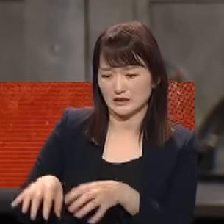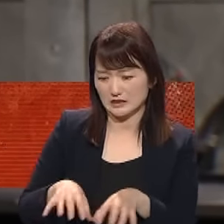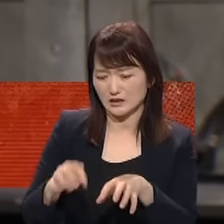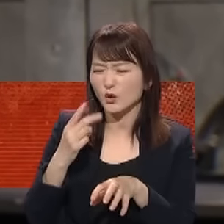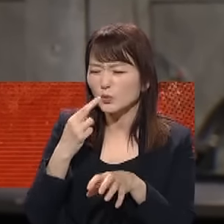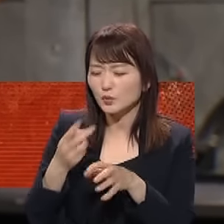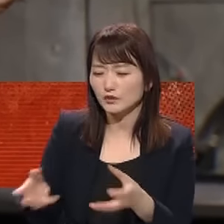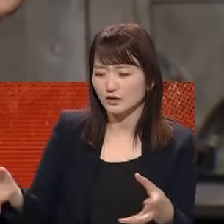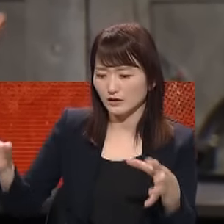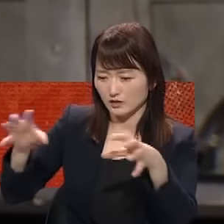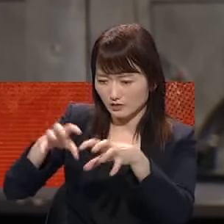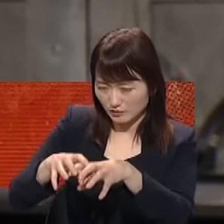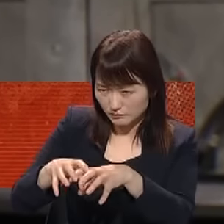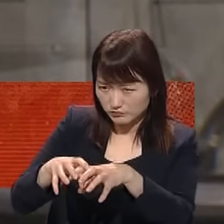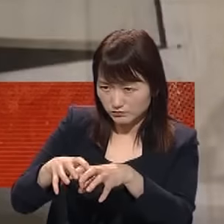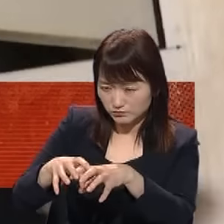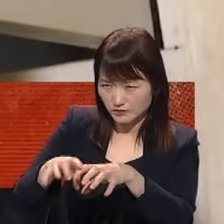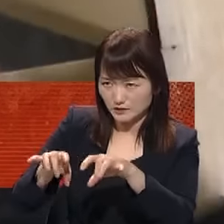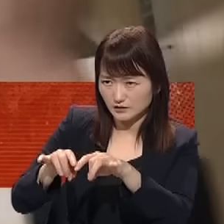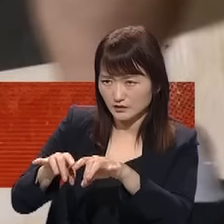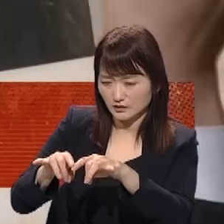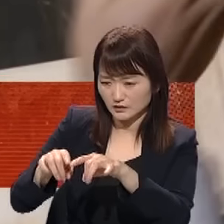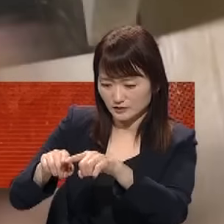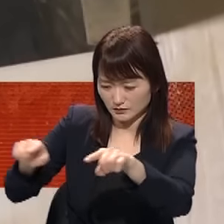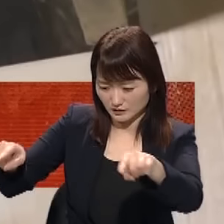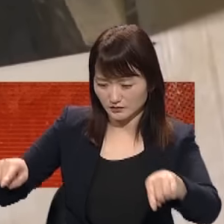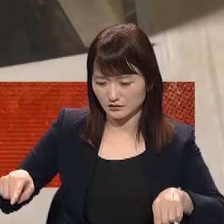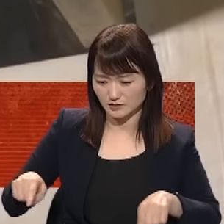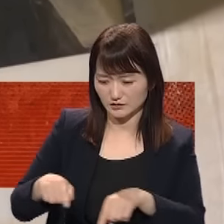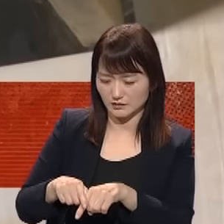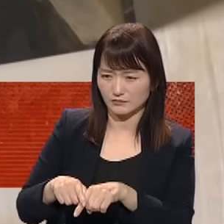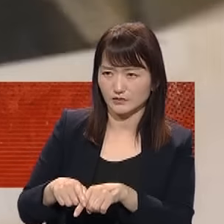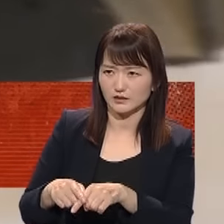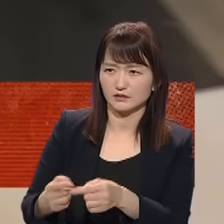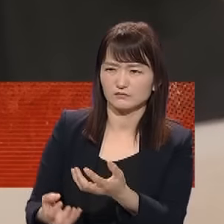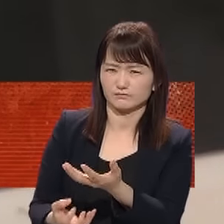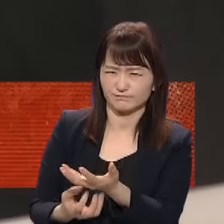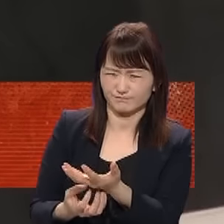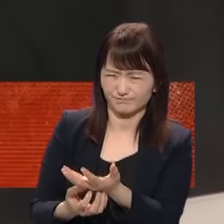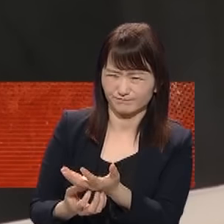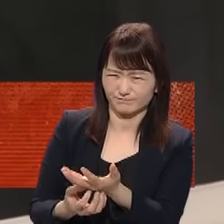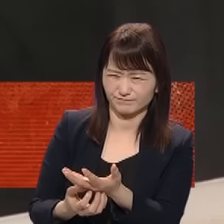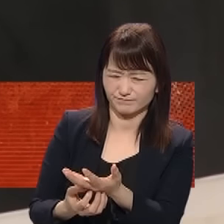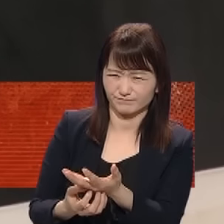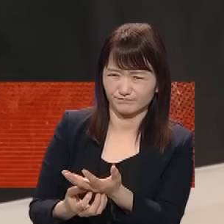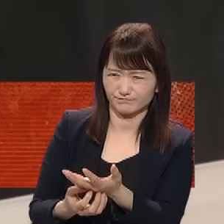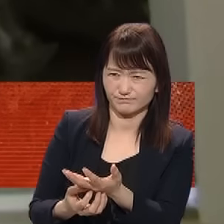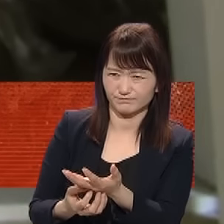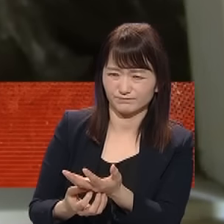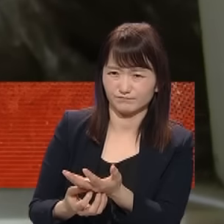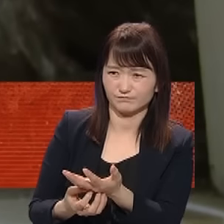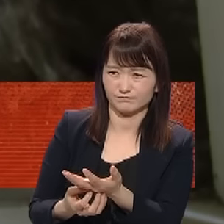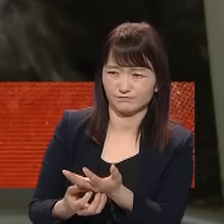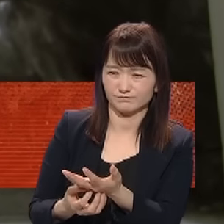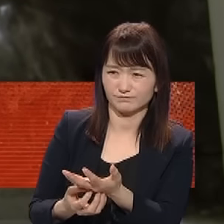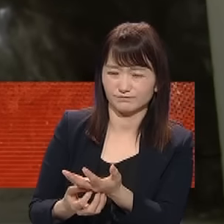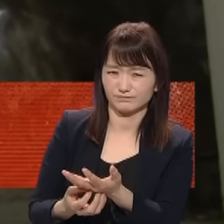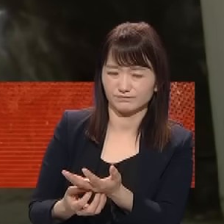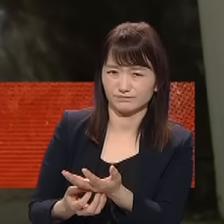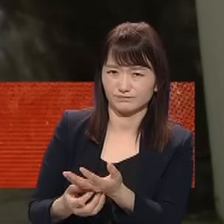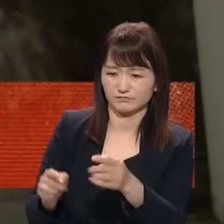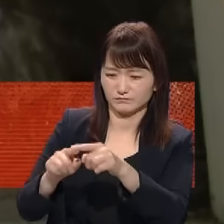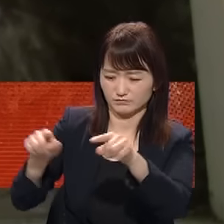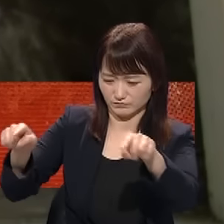그 전기장판을 깔아놓고 거기에 박스를 시켜서 사실은 떨어질 일 없이 수십 번